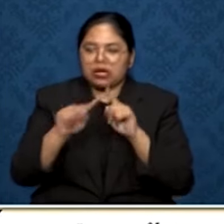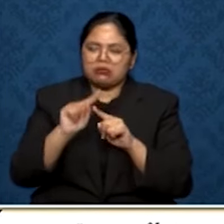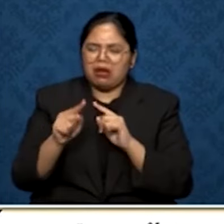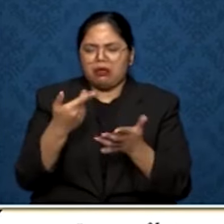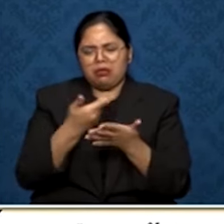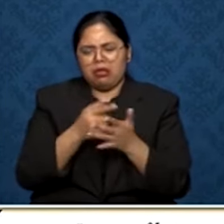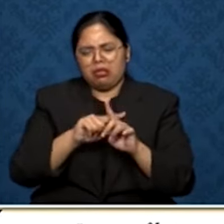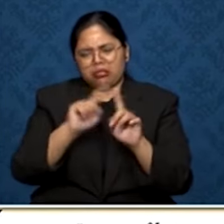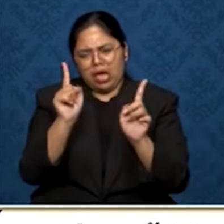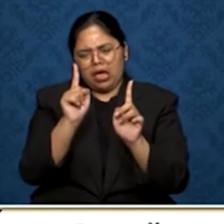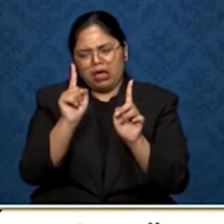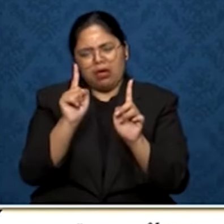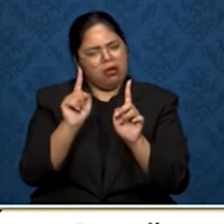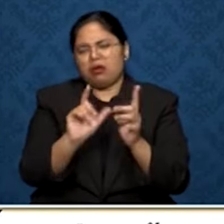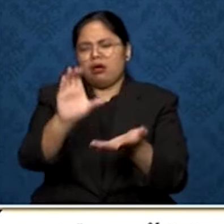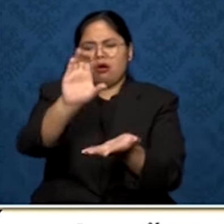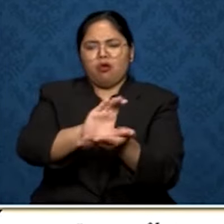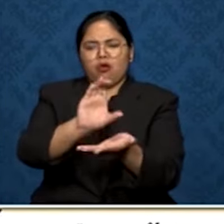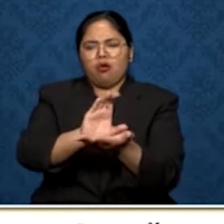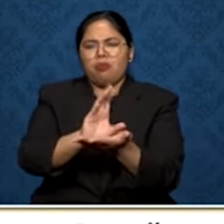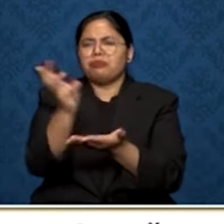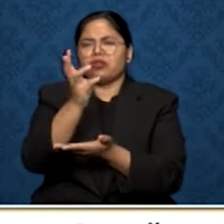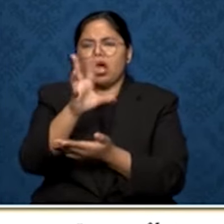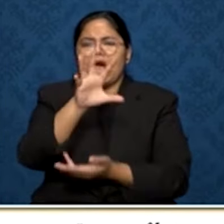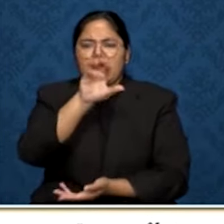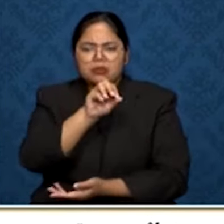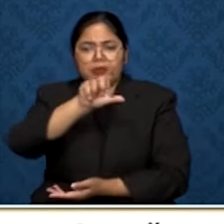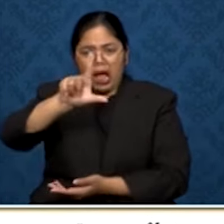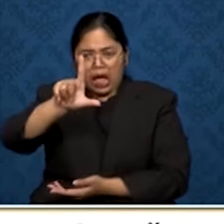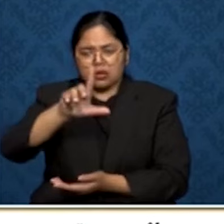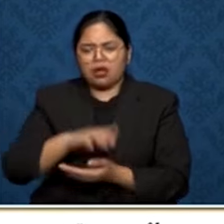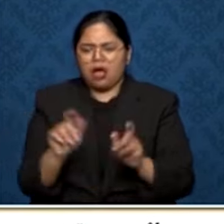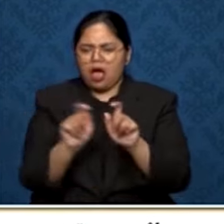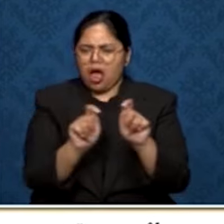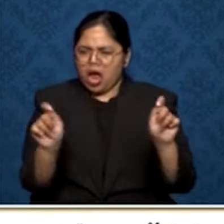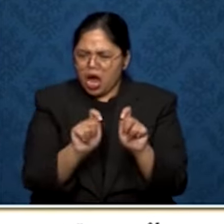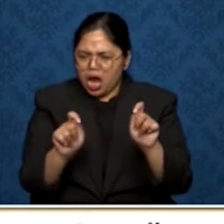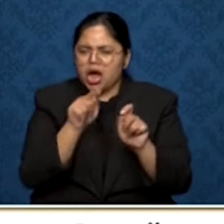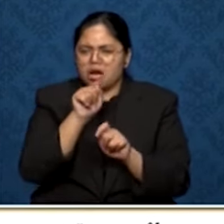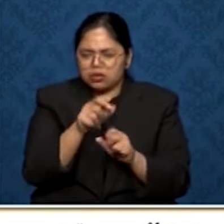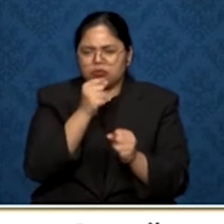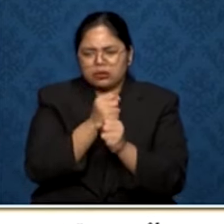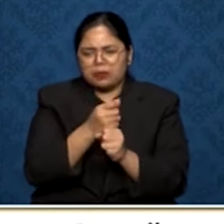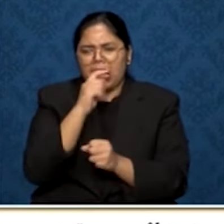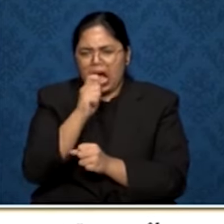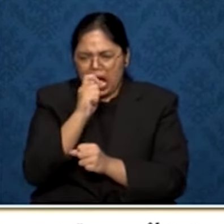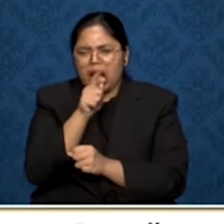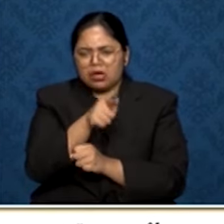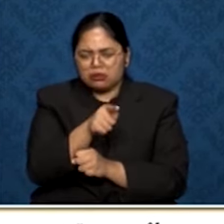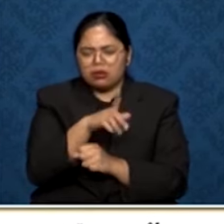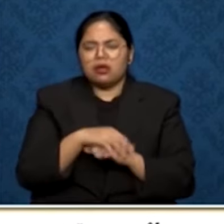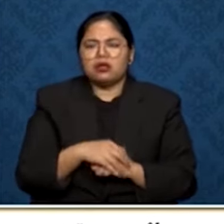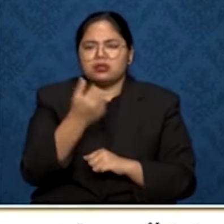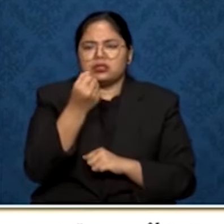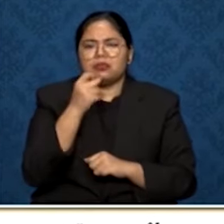ลก์หนไดไครันะครับ 50 ล้านบาทครับอันนู้เงินการเฟศิวัลครัดไน์ตีกิง 11 อย่าหาว